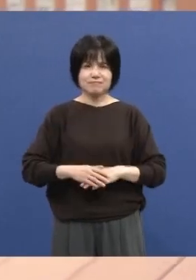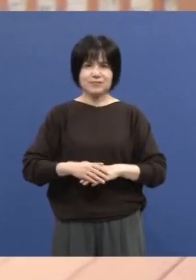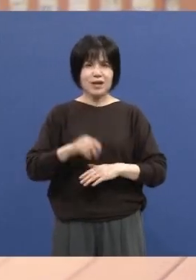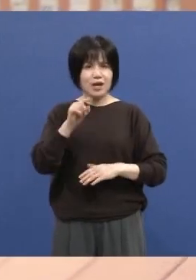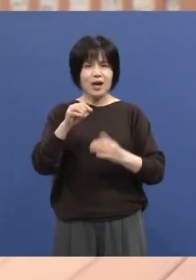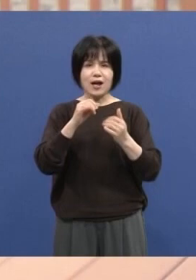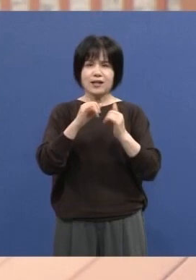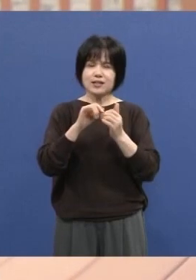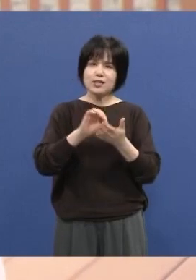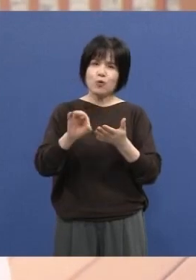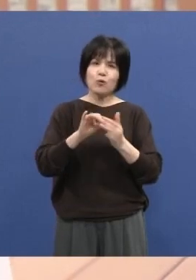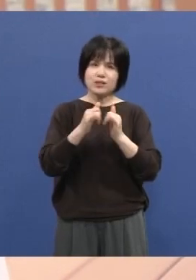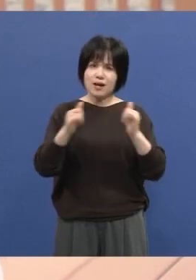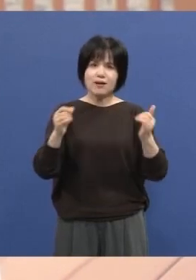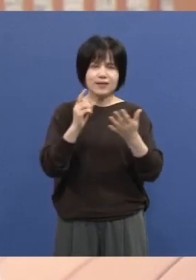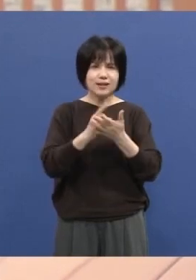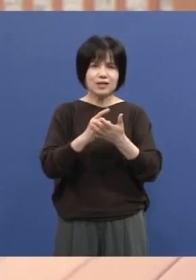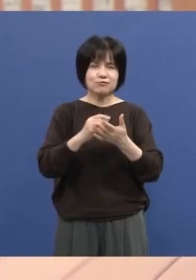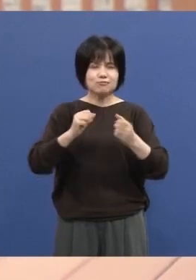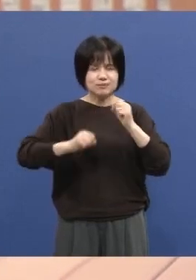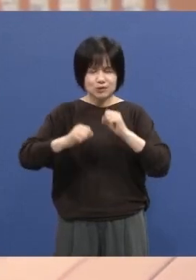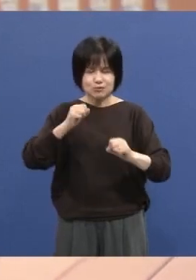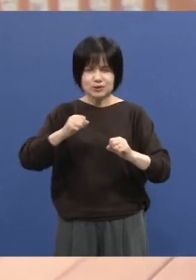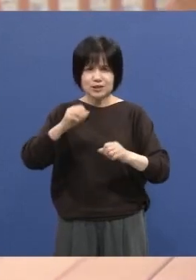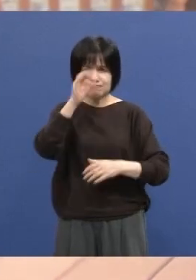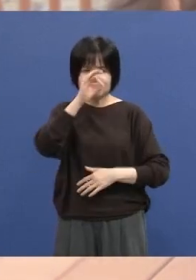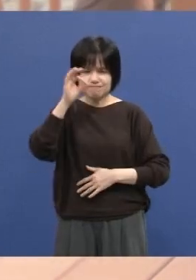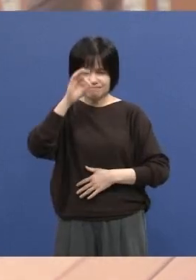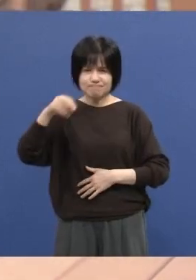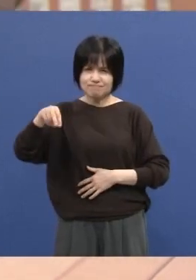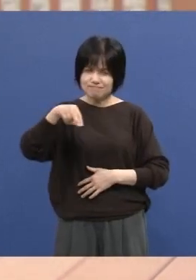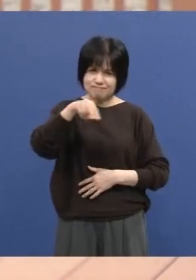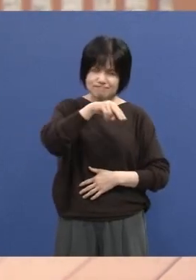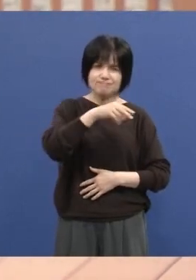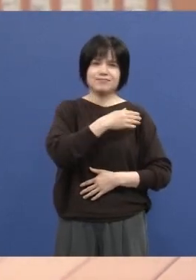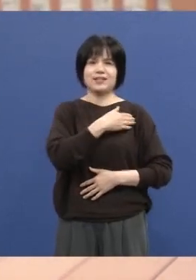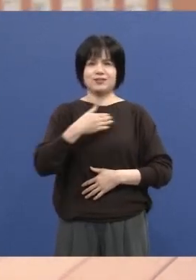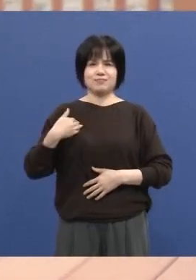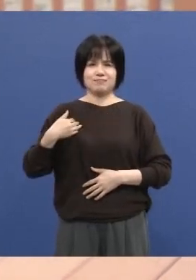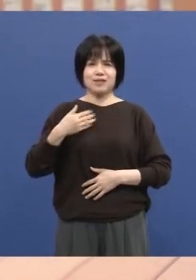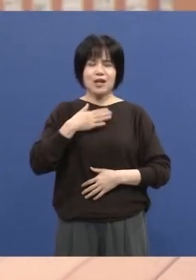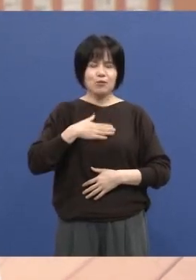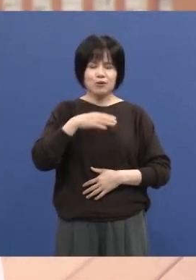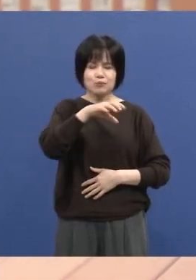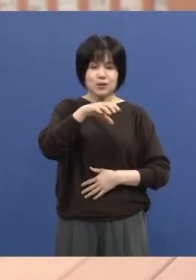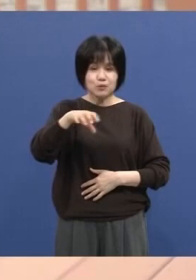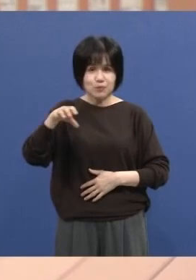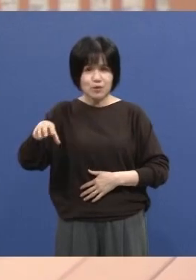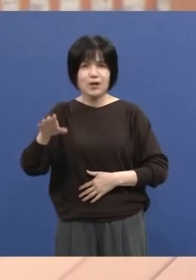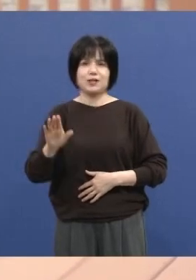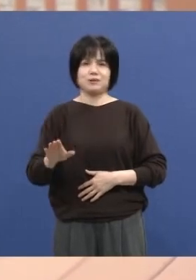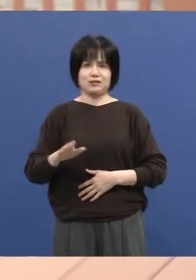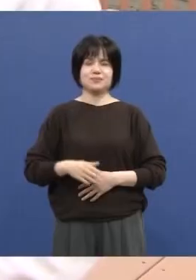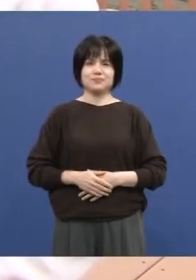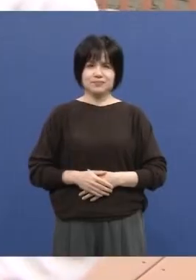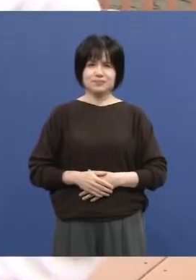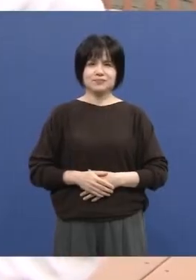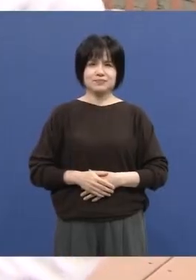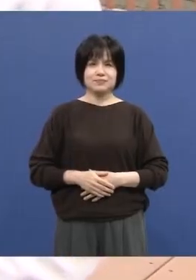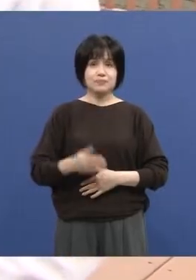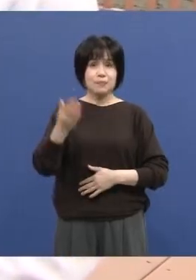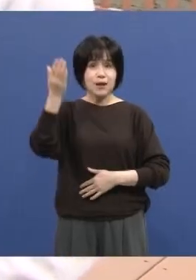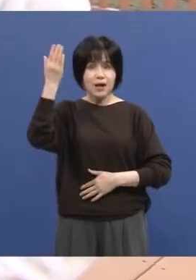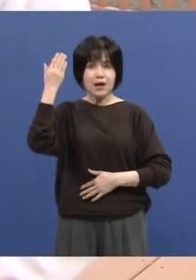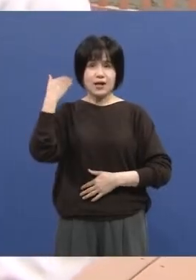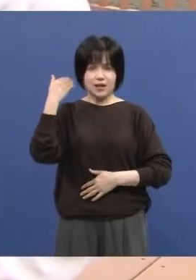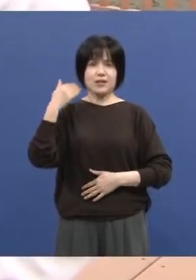者だけでなく誰でも自由に敷地内を散策できるように憩いのスペースが設けられているのが特徴です。 いや、名前